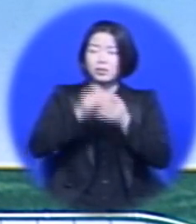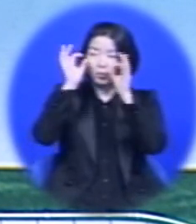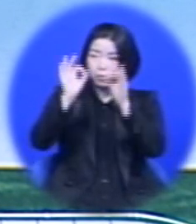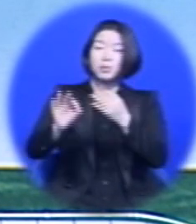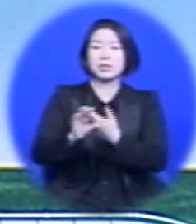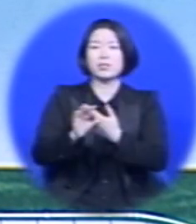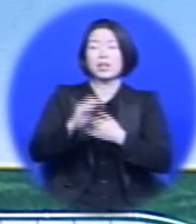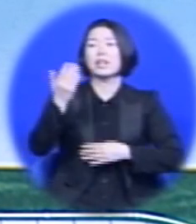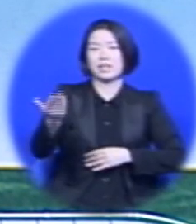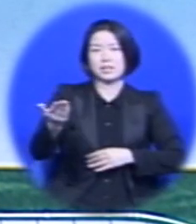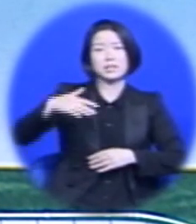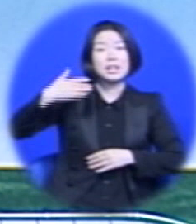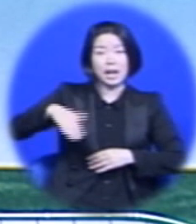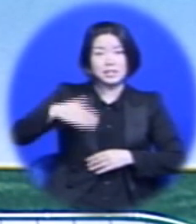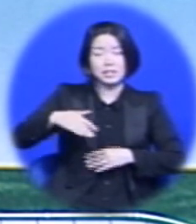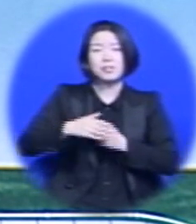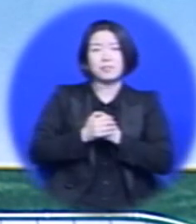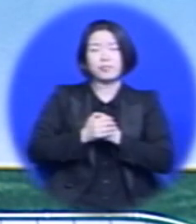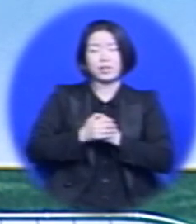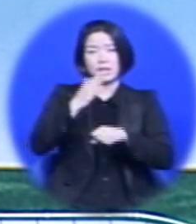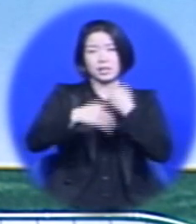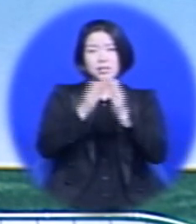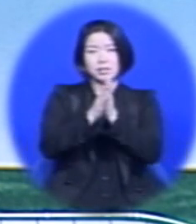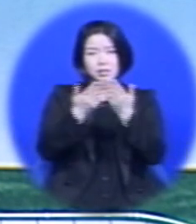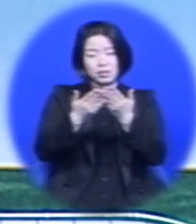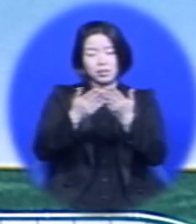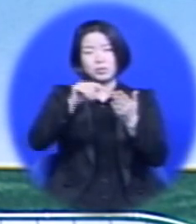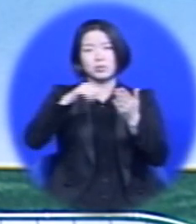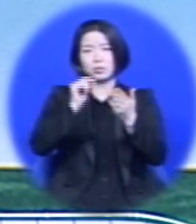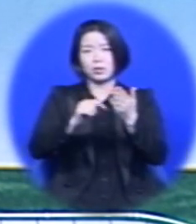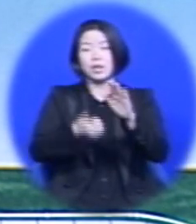당신은 아직도 성령의 사람입니다